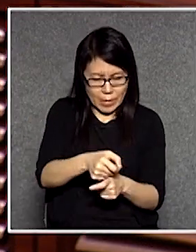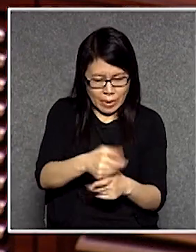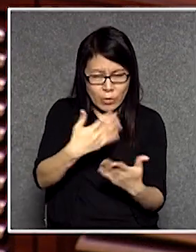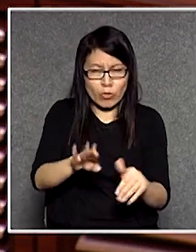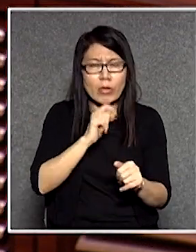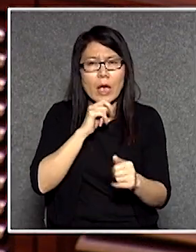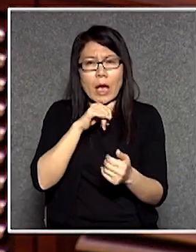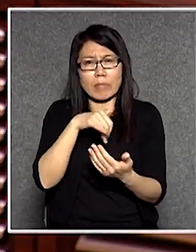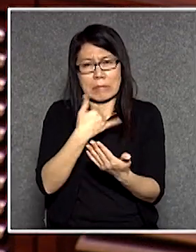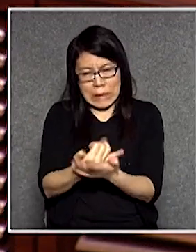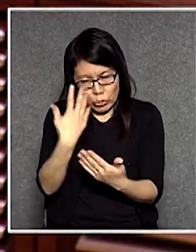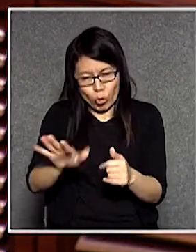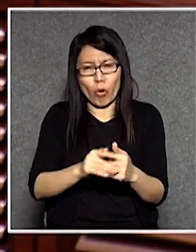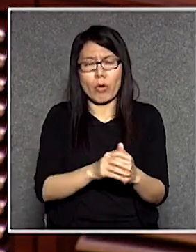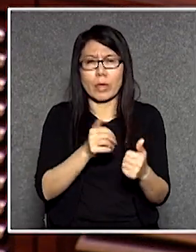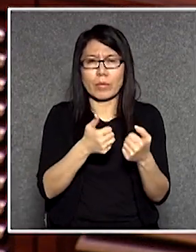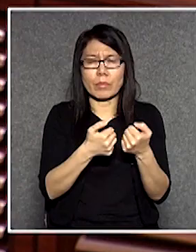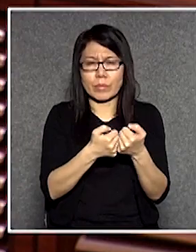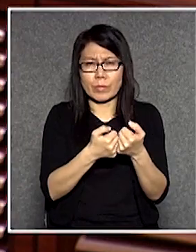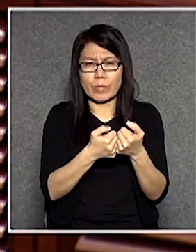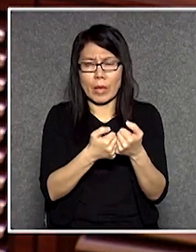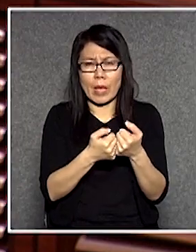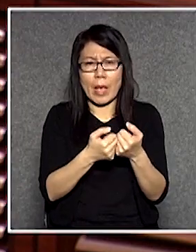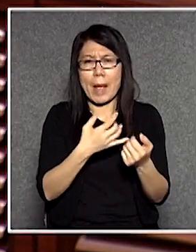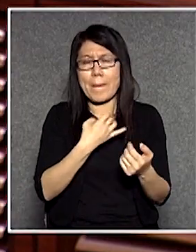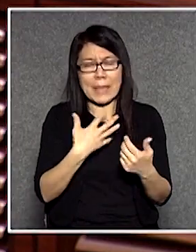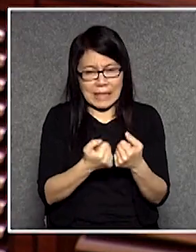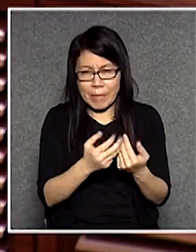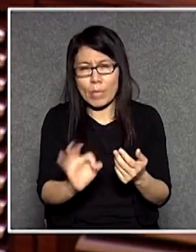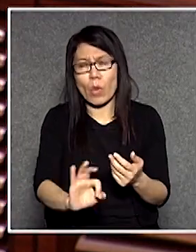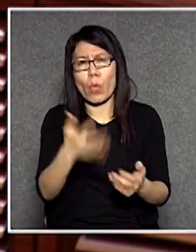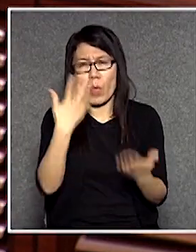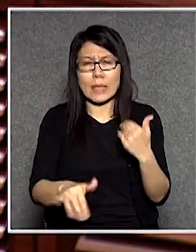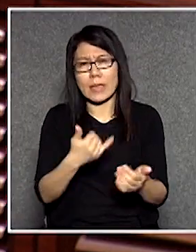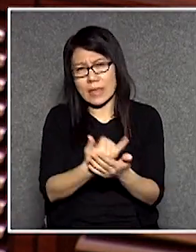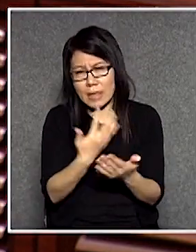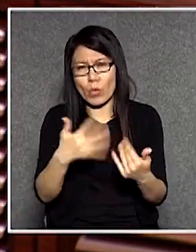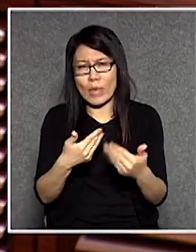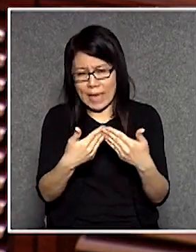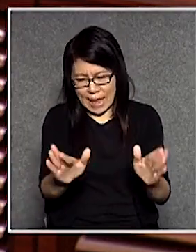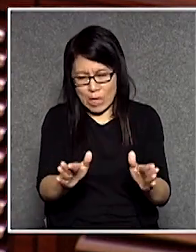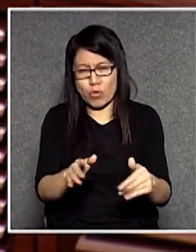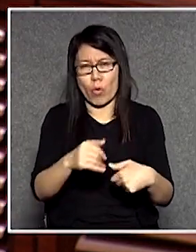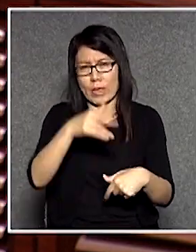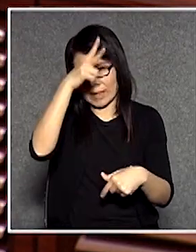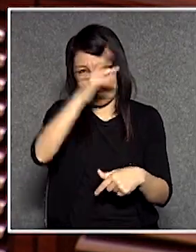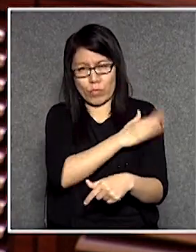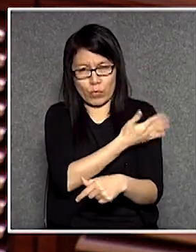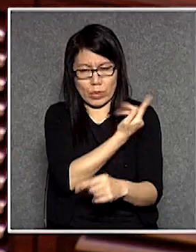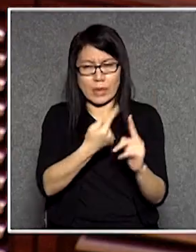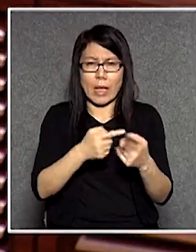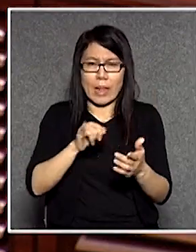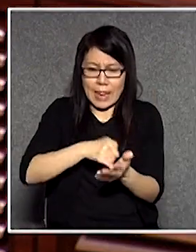子女在離職時從未結婚或者已經喪偶或者離婚的公務員的供款和利